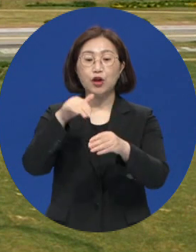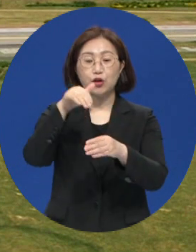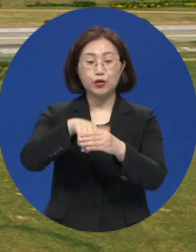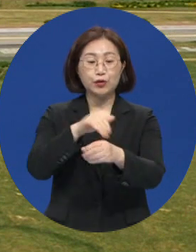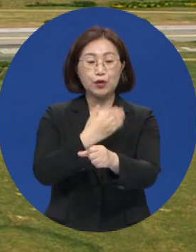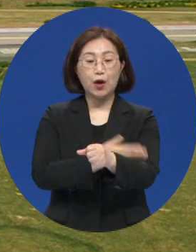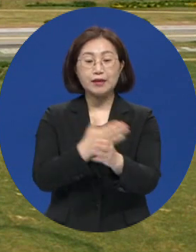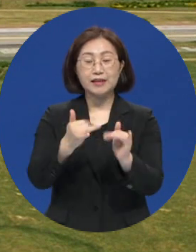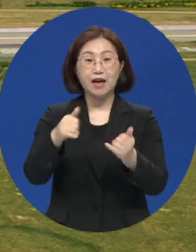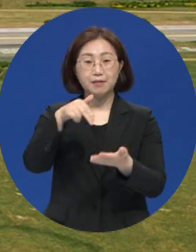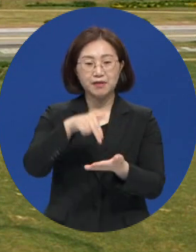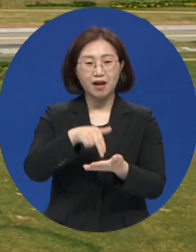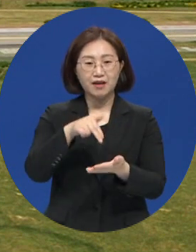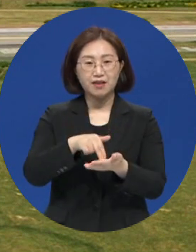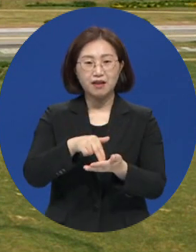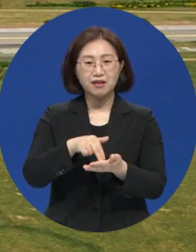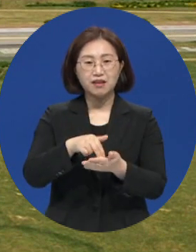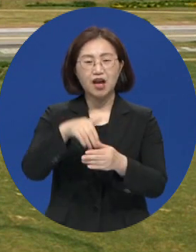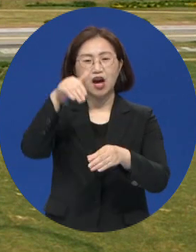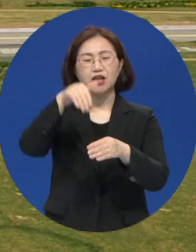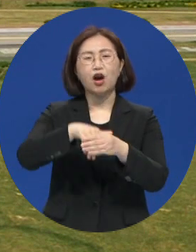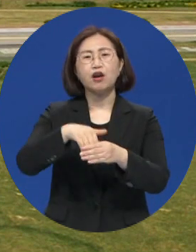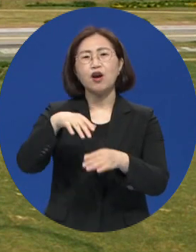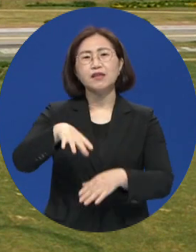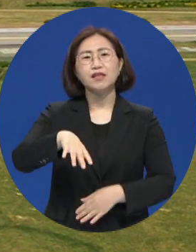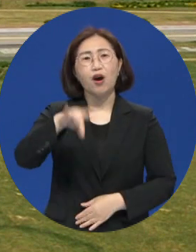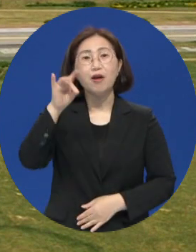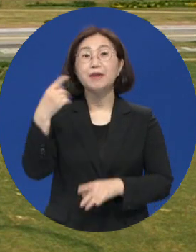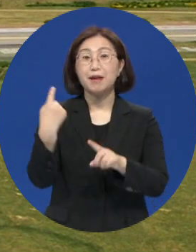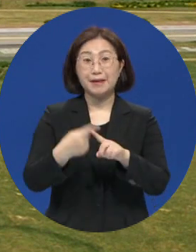는 처음 있는 선거입니다